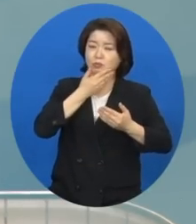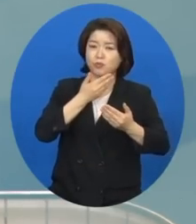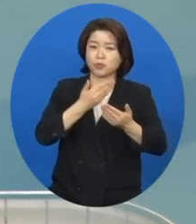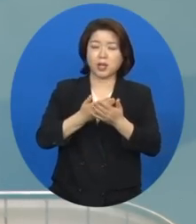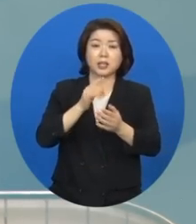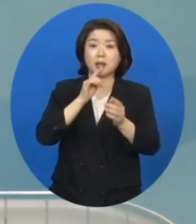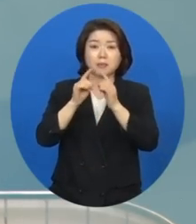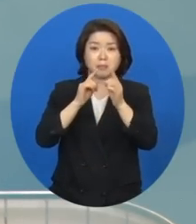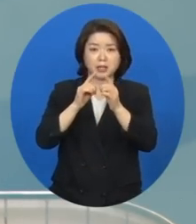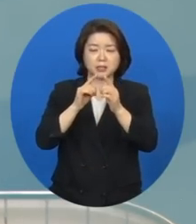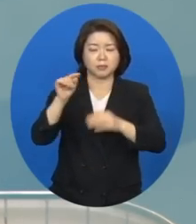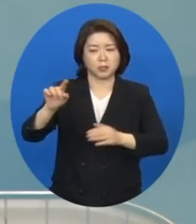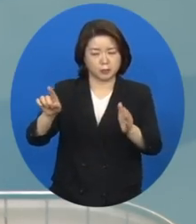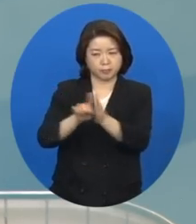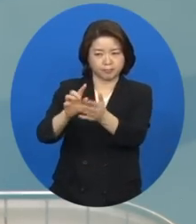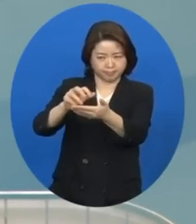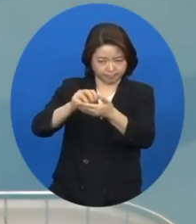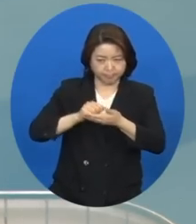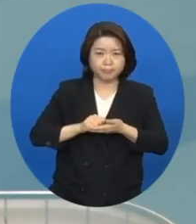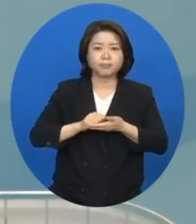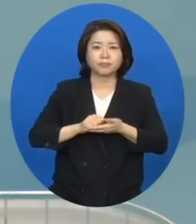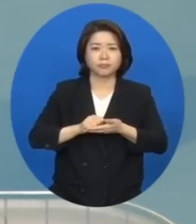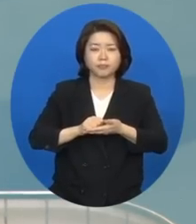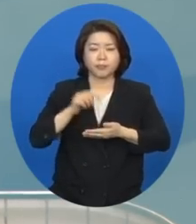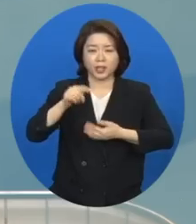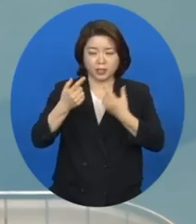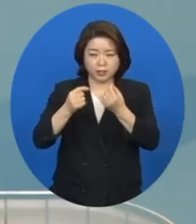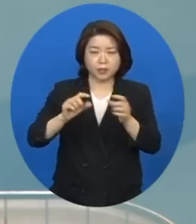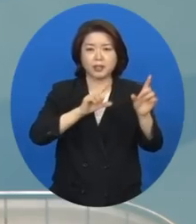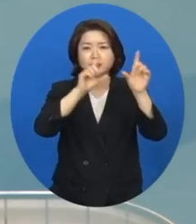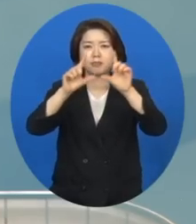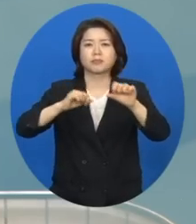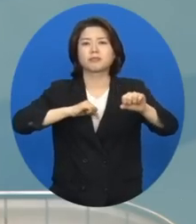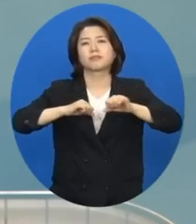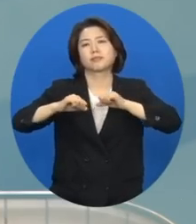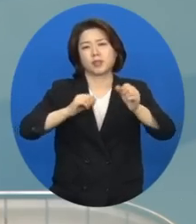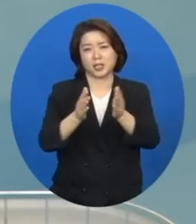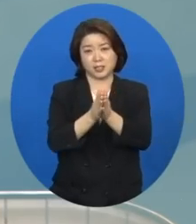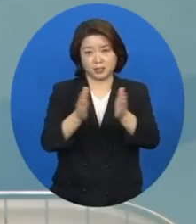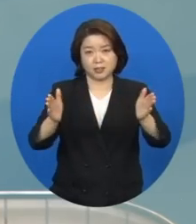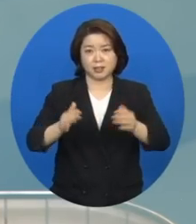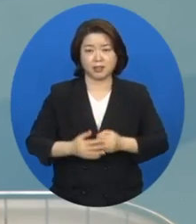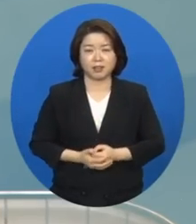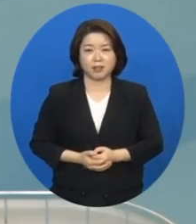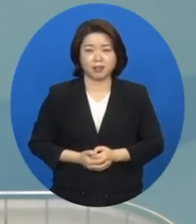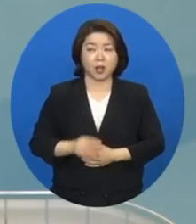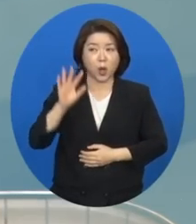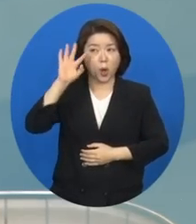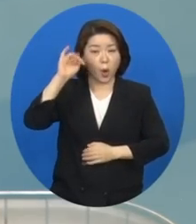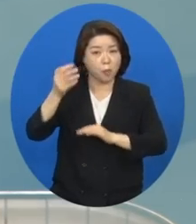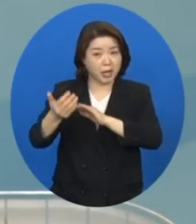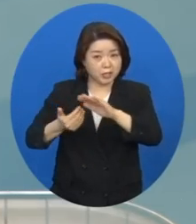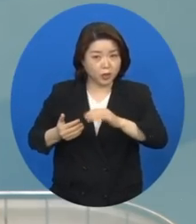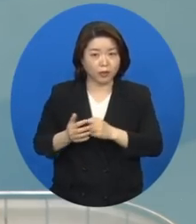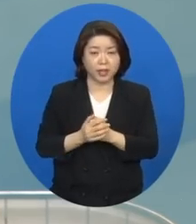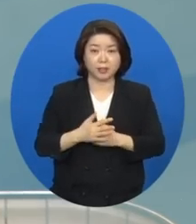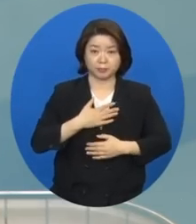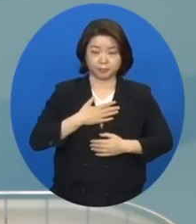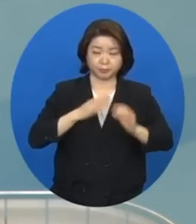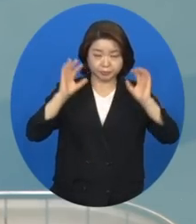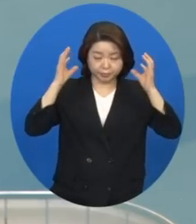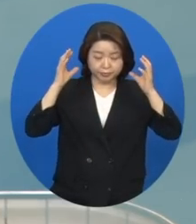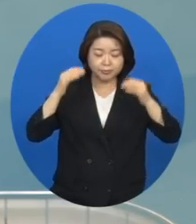말씀을 믿음으로 취하고 그렇게 살기 시작했습니다. 얼마 전에 아이를